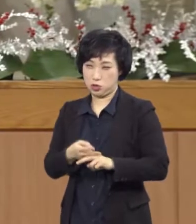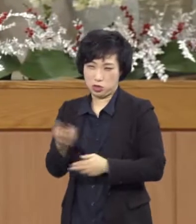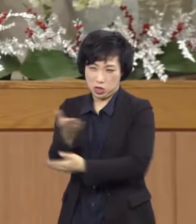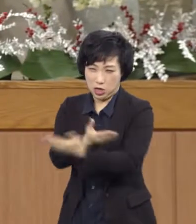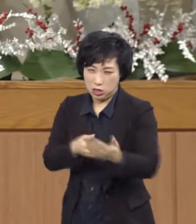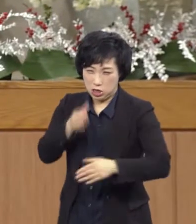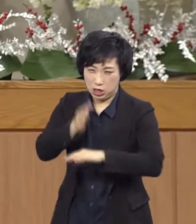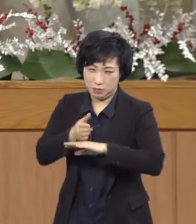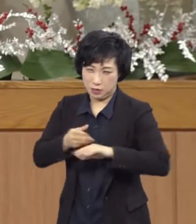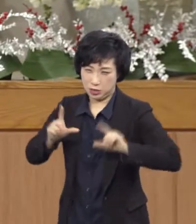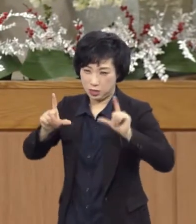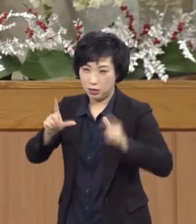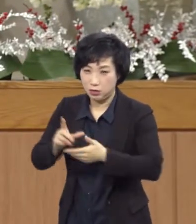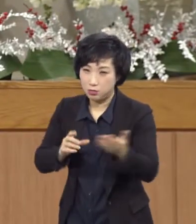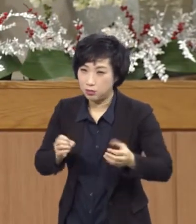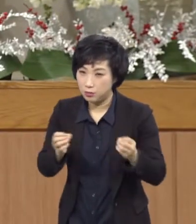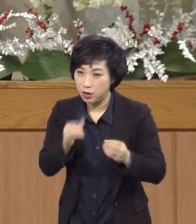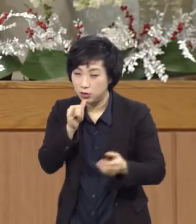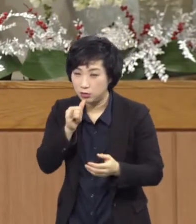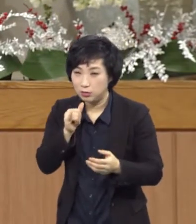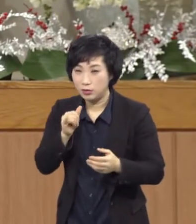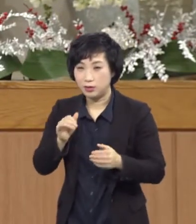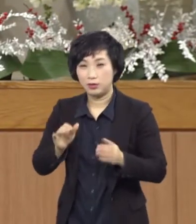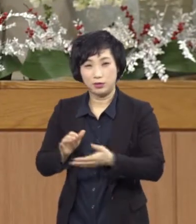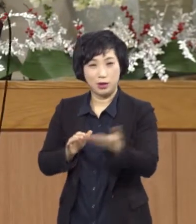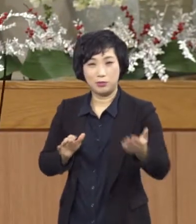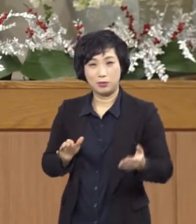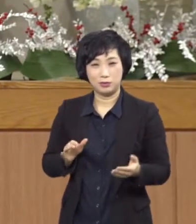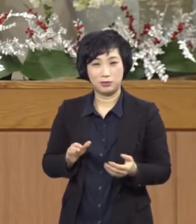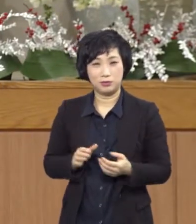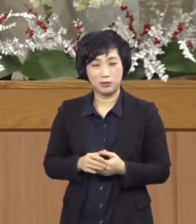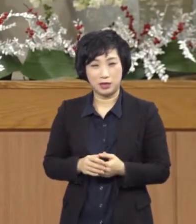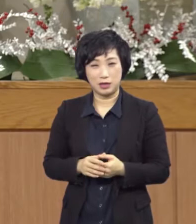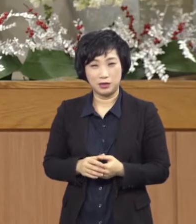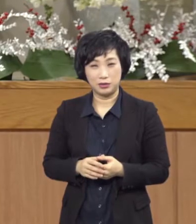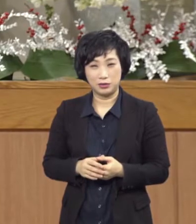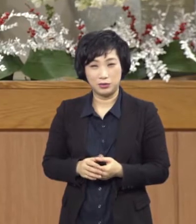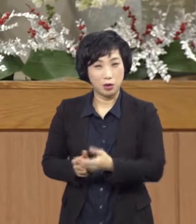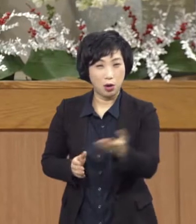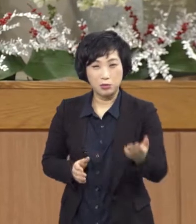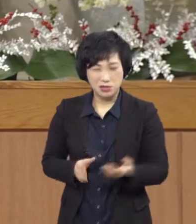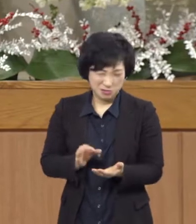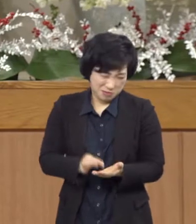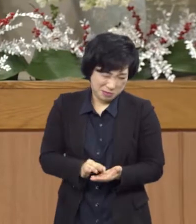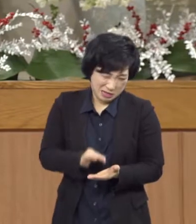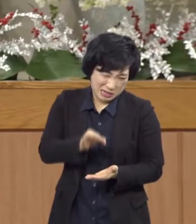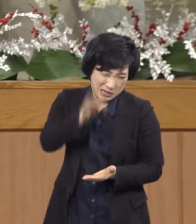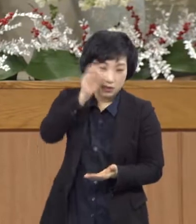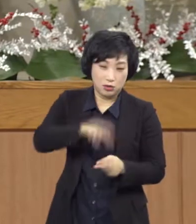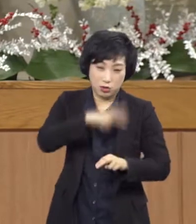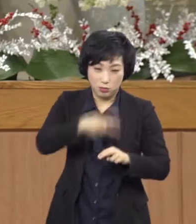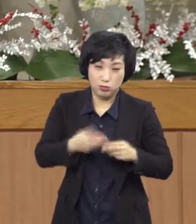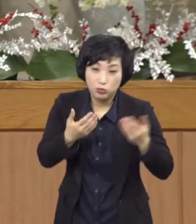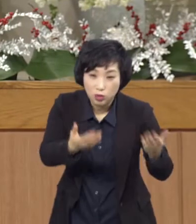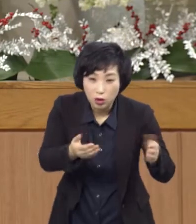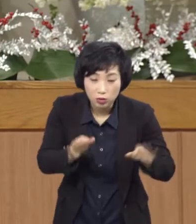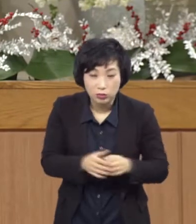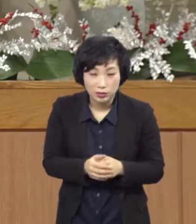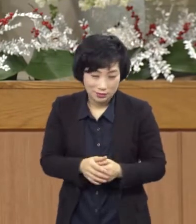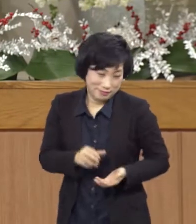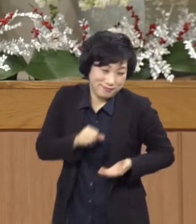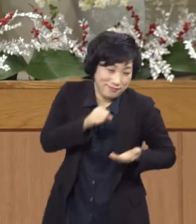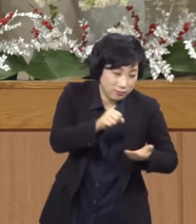고마운 날이니까 사람들에게는 값비싼 선물을 대접하면서 하나님